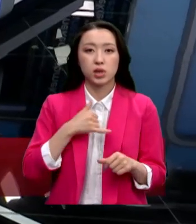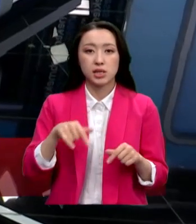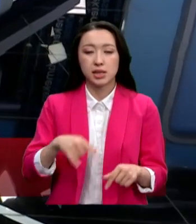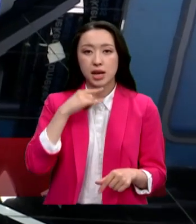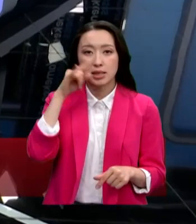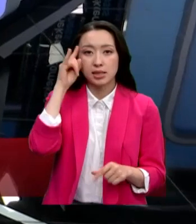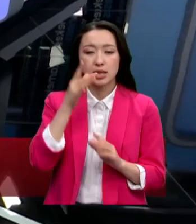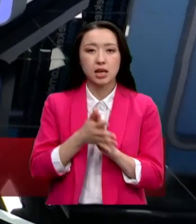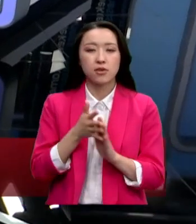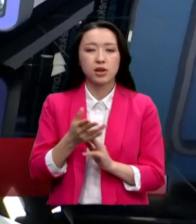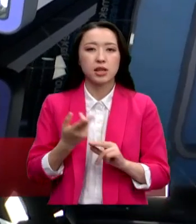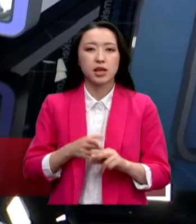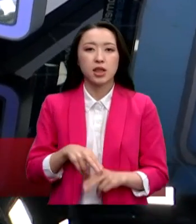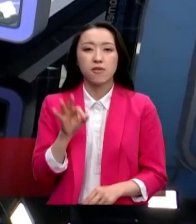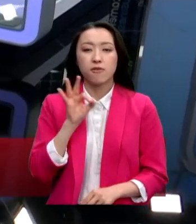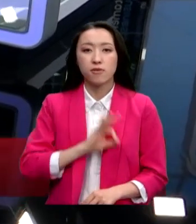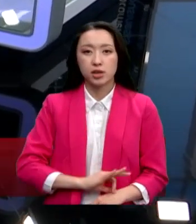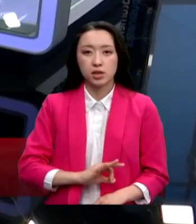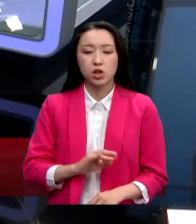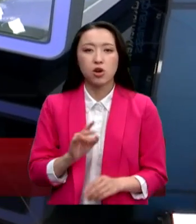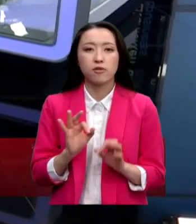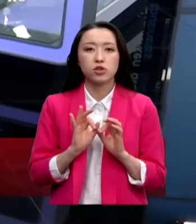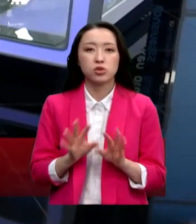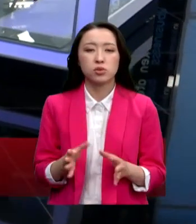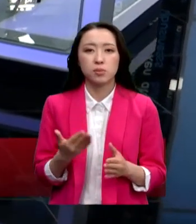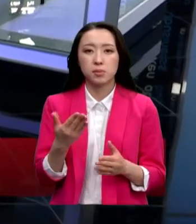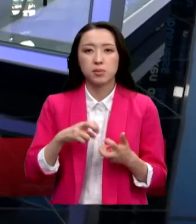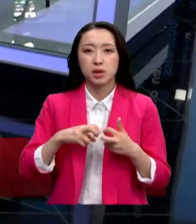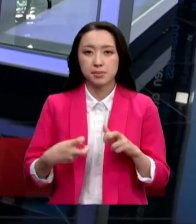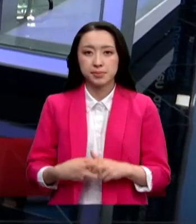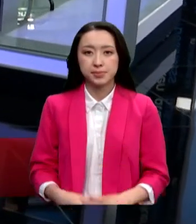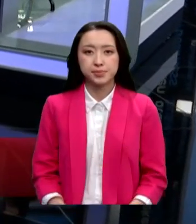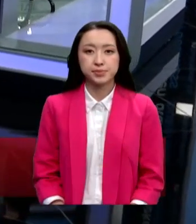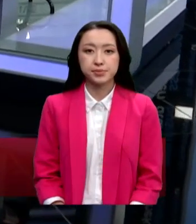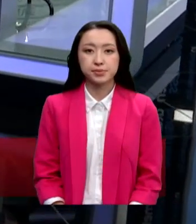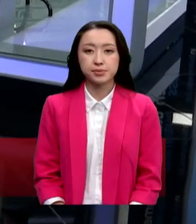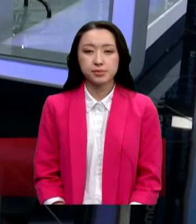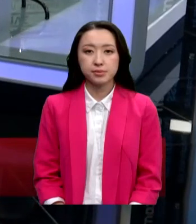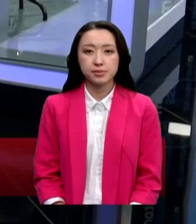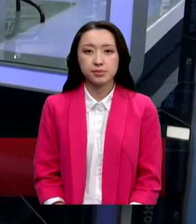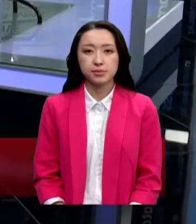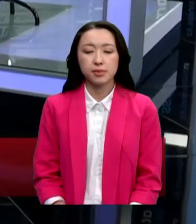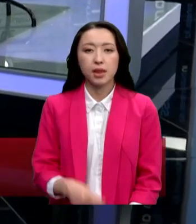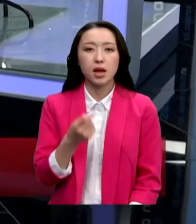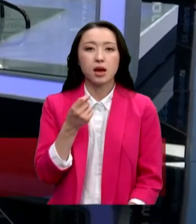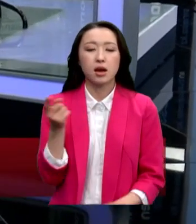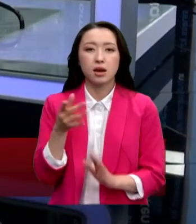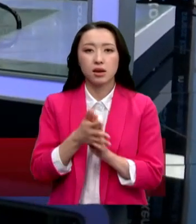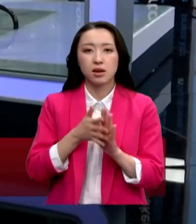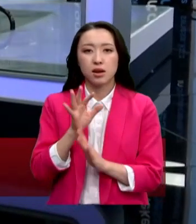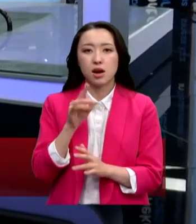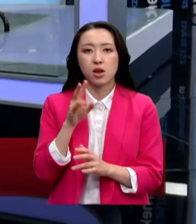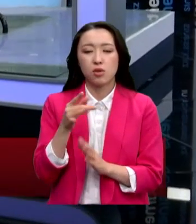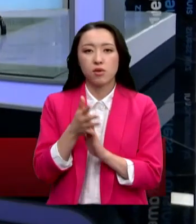принципе, говорит, что это выгодно. В чем тогда проблема? Дело в том, что мало ли что говорит господин